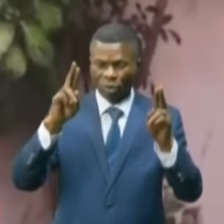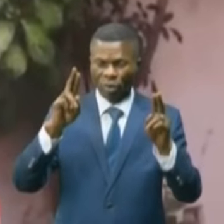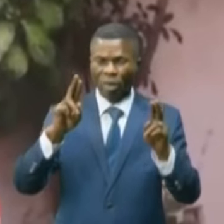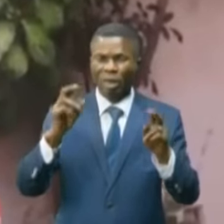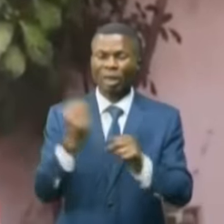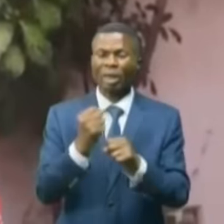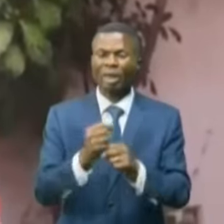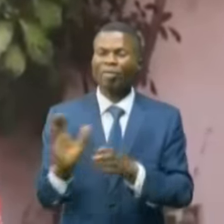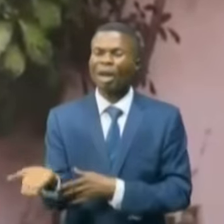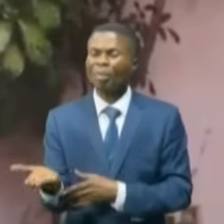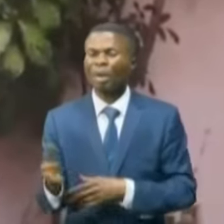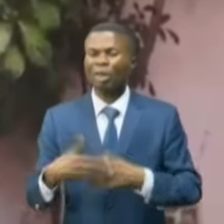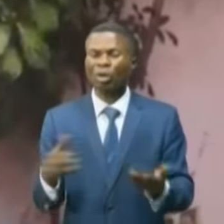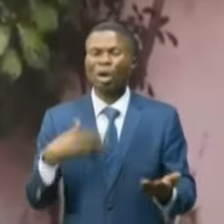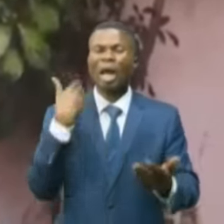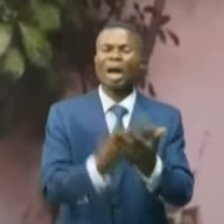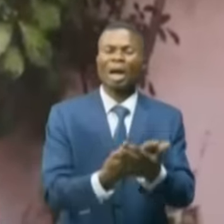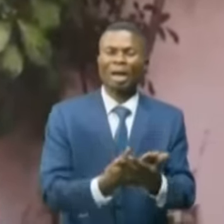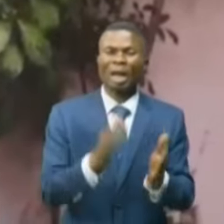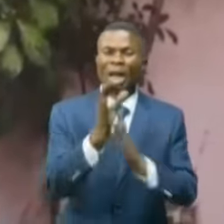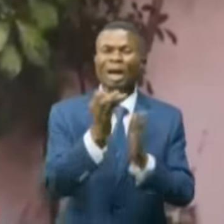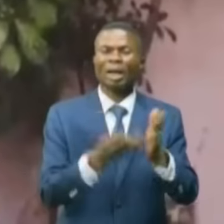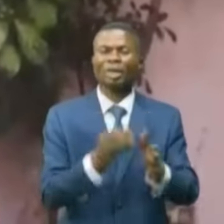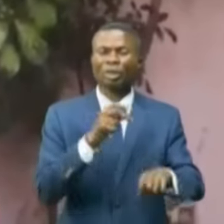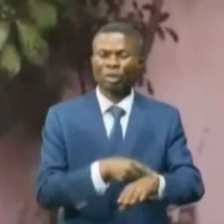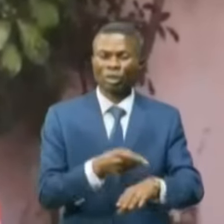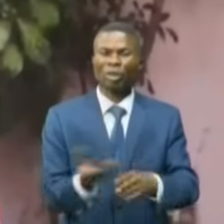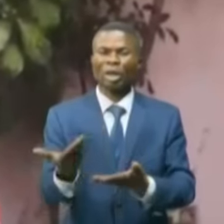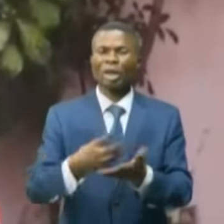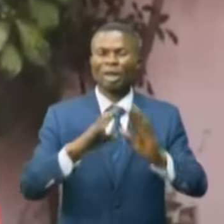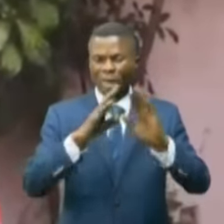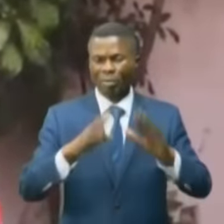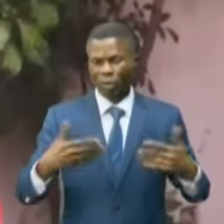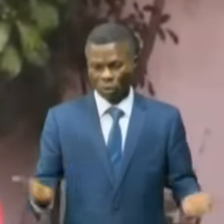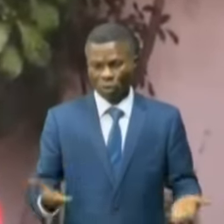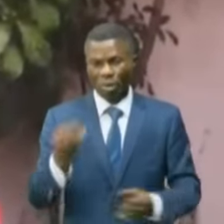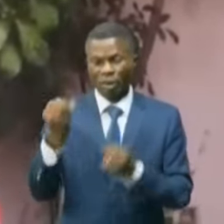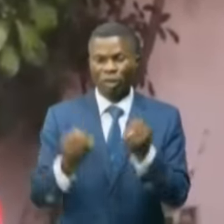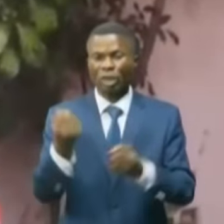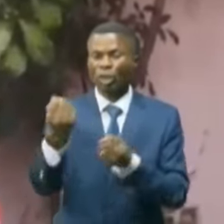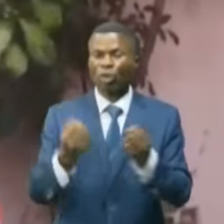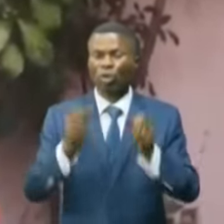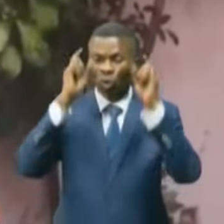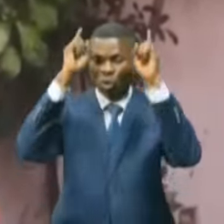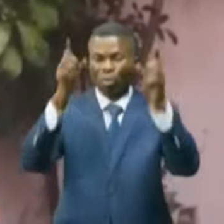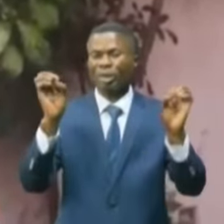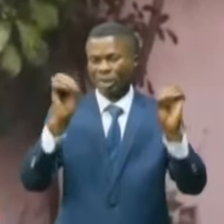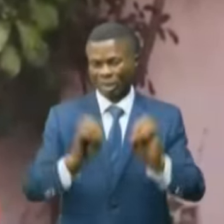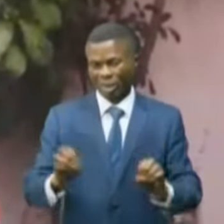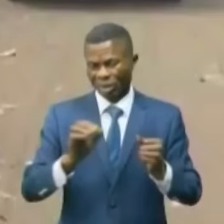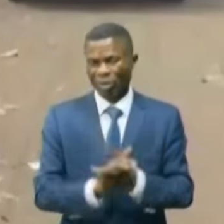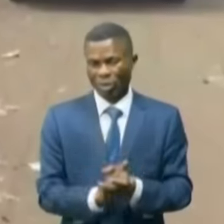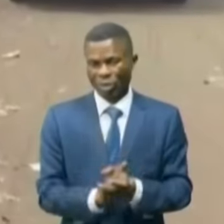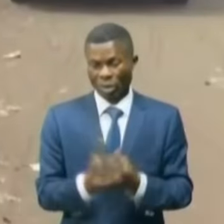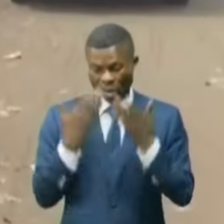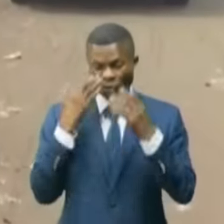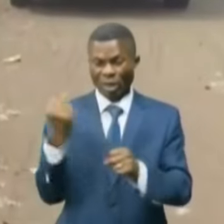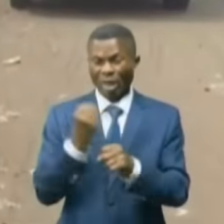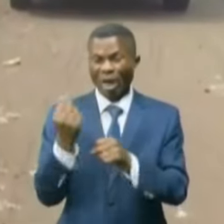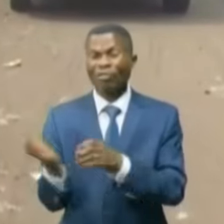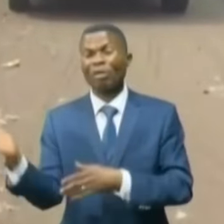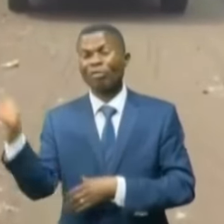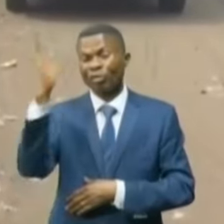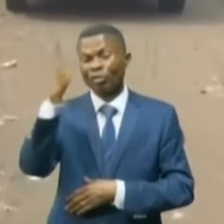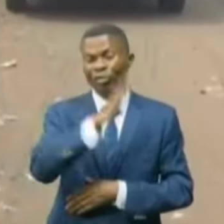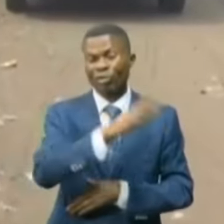matin et à 17h? Vous avez déjà fait une expérience, vous voyez les foules qui sont dans les